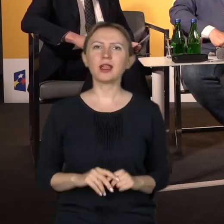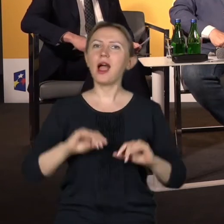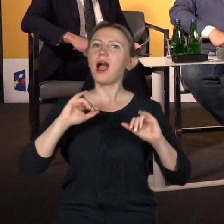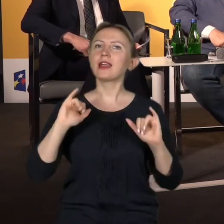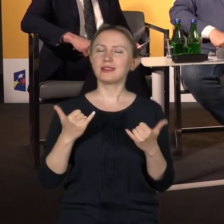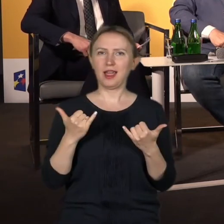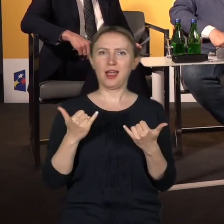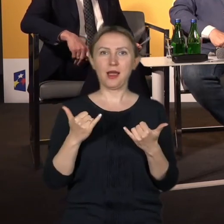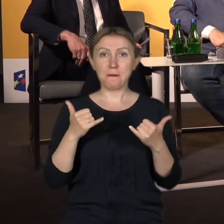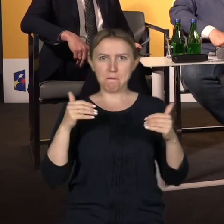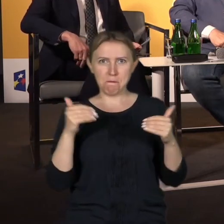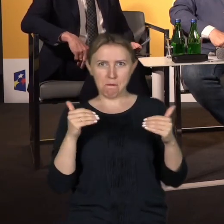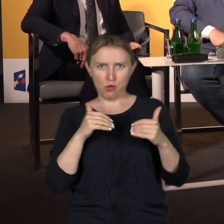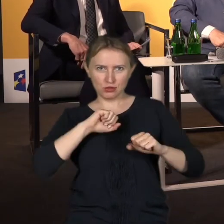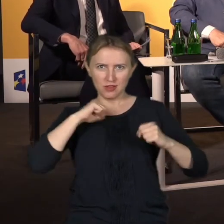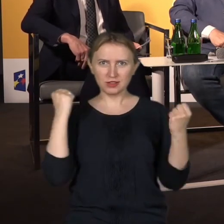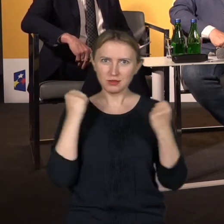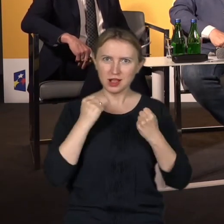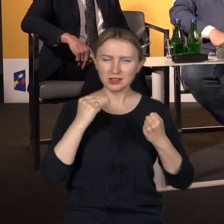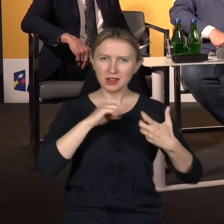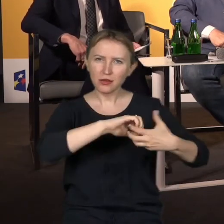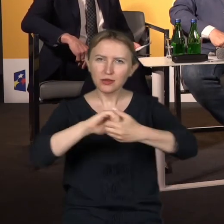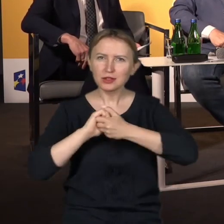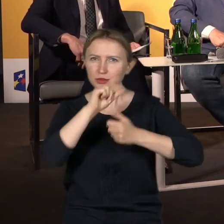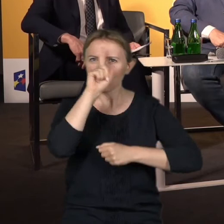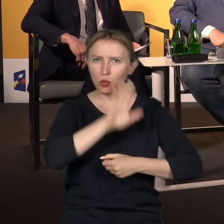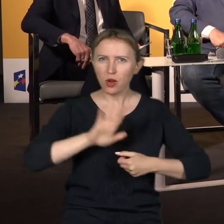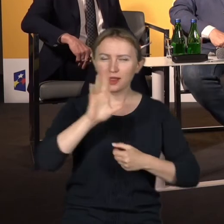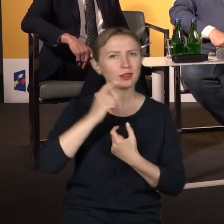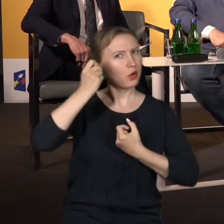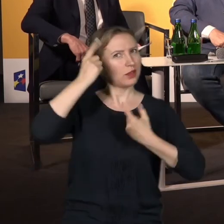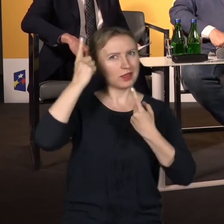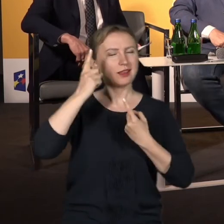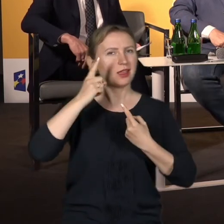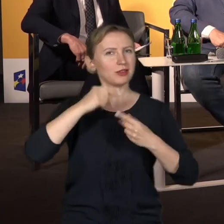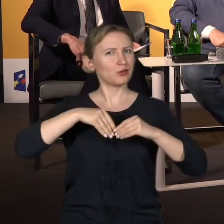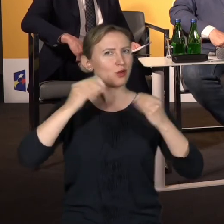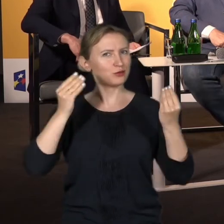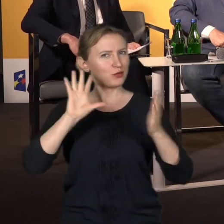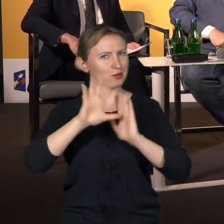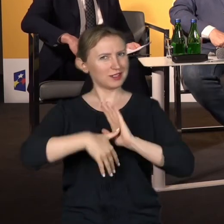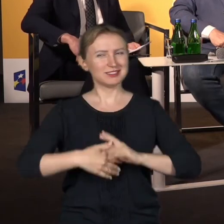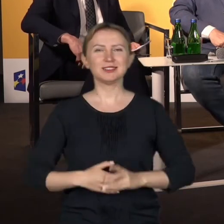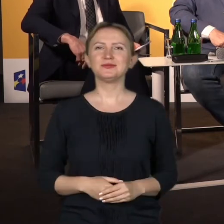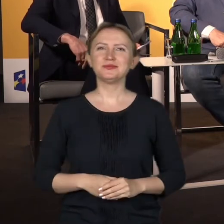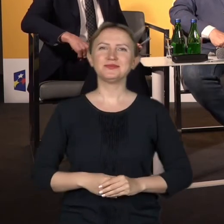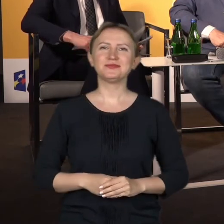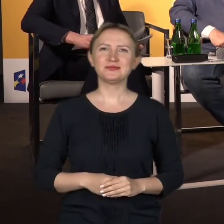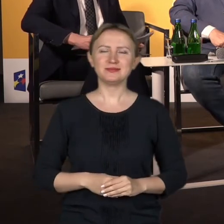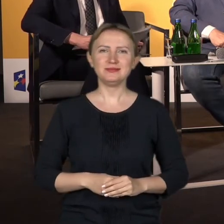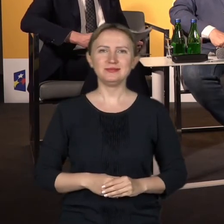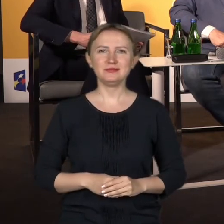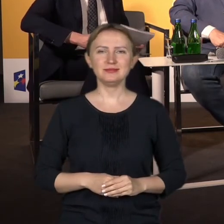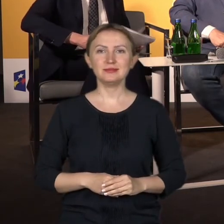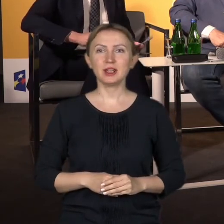jaki sposób można wzmacniać te więzi społeczne właśnie na rzecz tego inteligentnego rozwoju miasta?